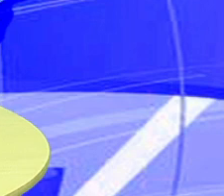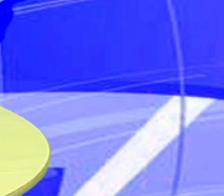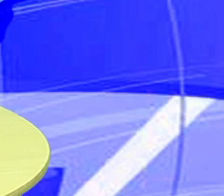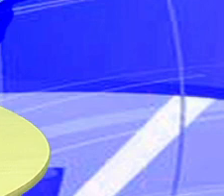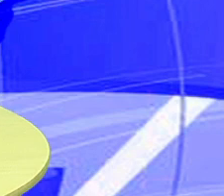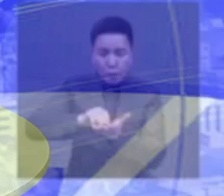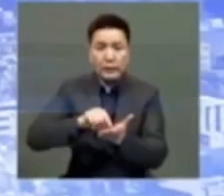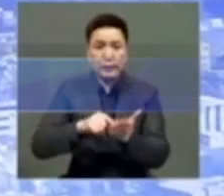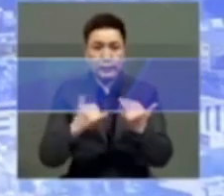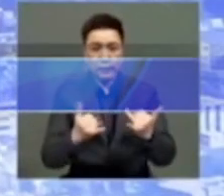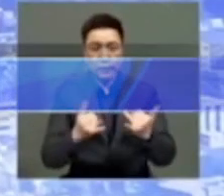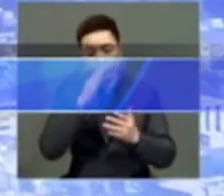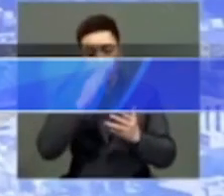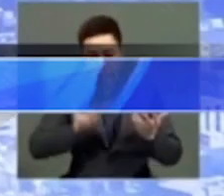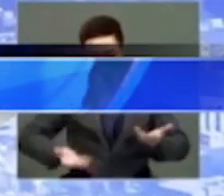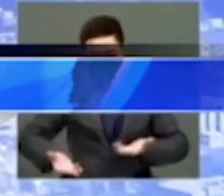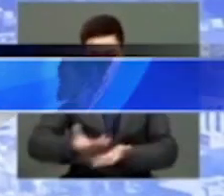าง